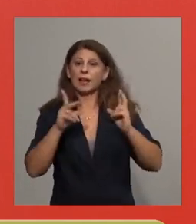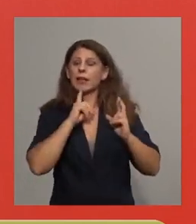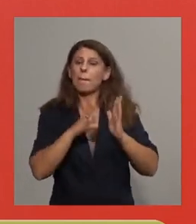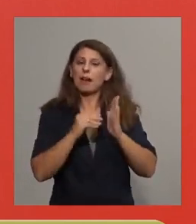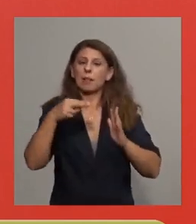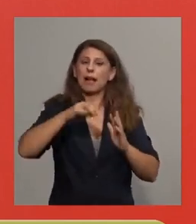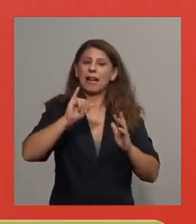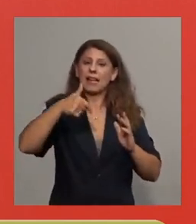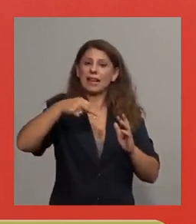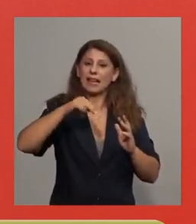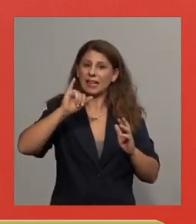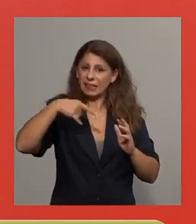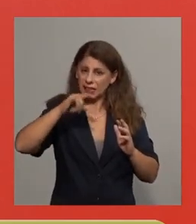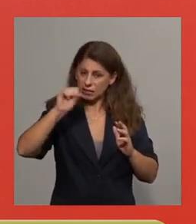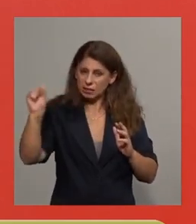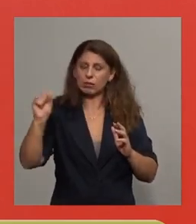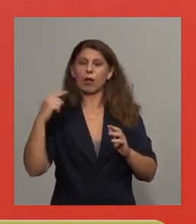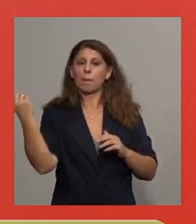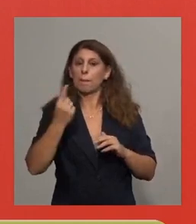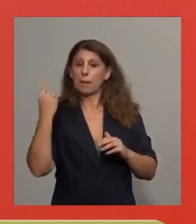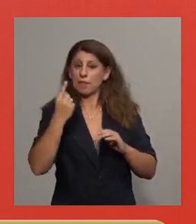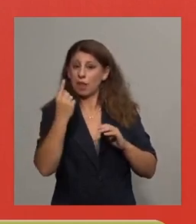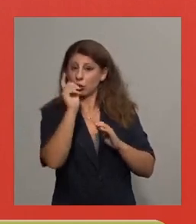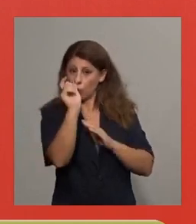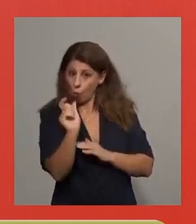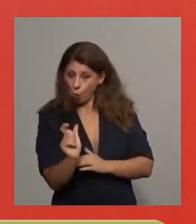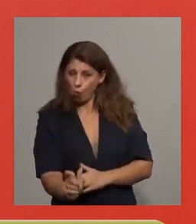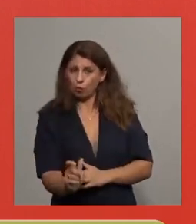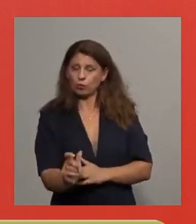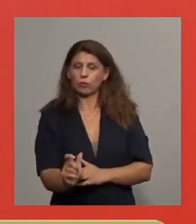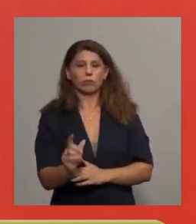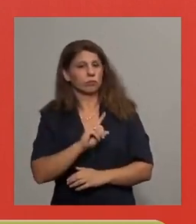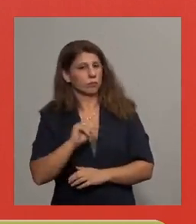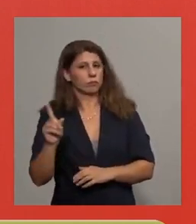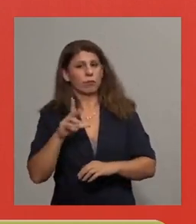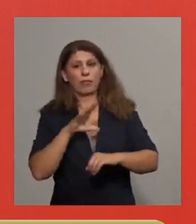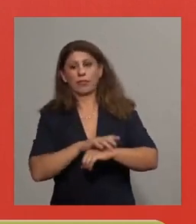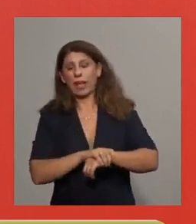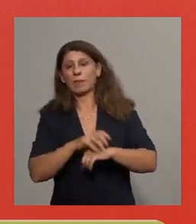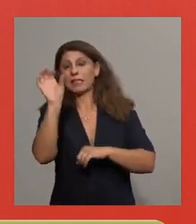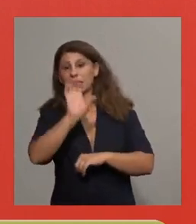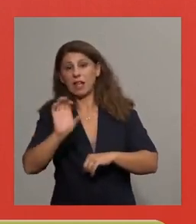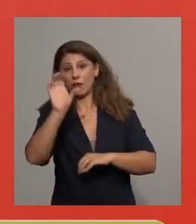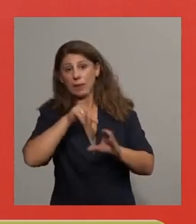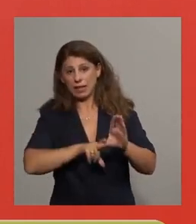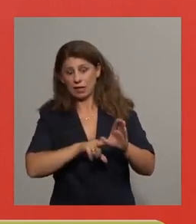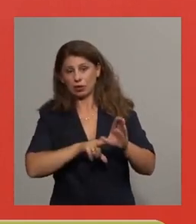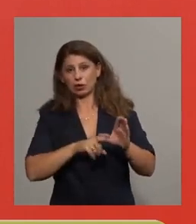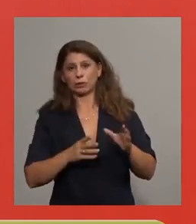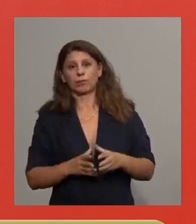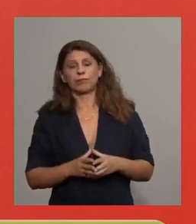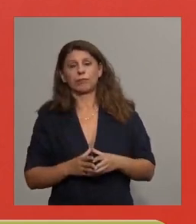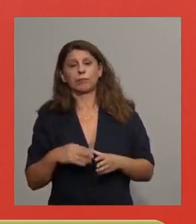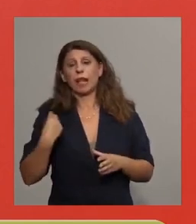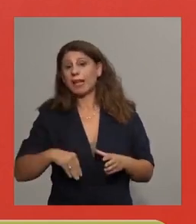ο λιγνίτης και άλλες, με περιβαλλοντικούς όρους, κόντρα στις δεσμεύσεις της Ευρωπαϊκής Ένωσης για